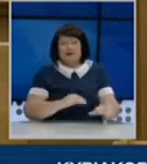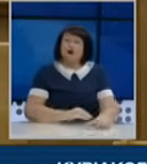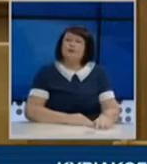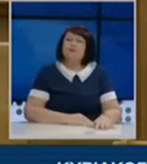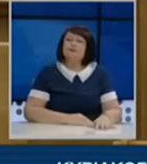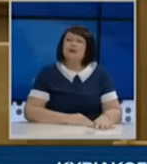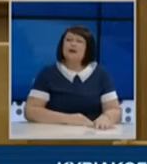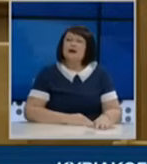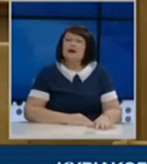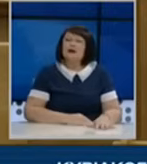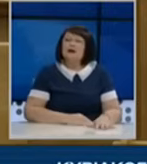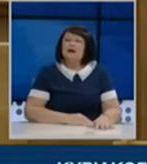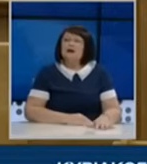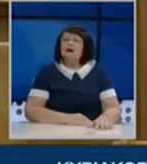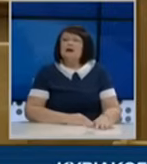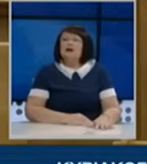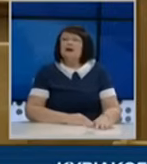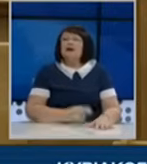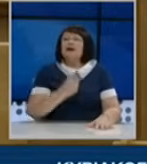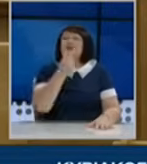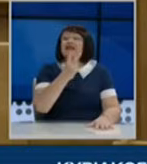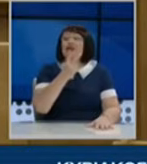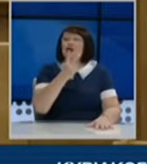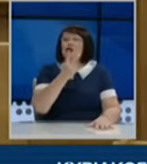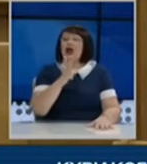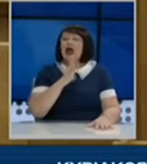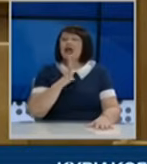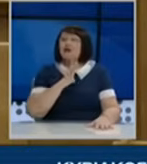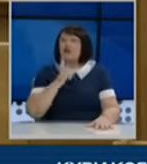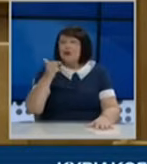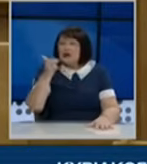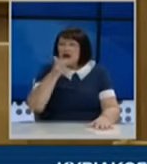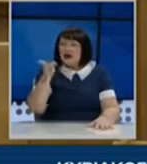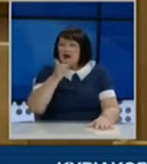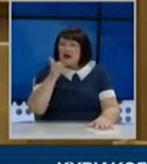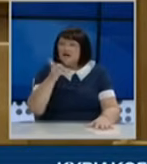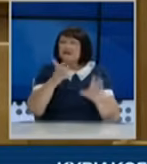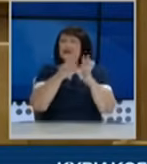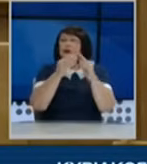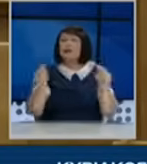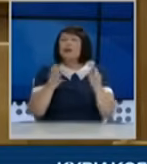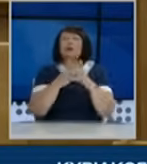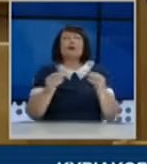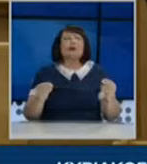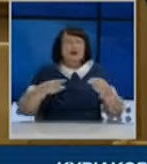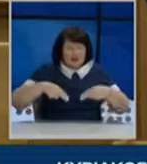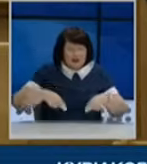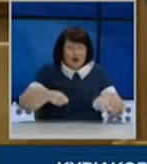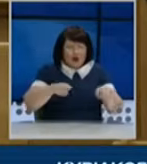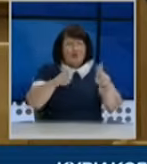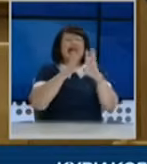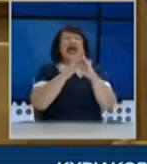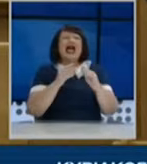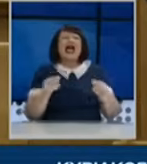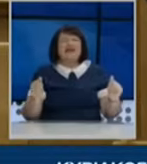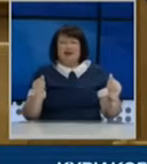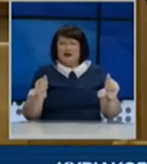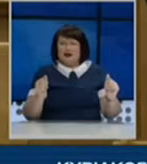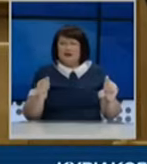ποτέ αυτούς τους δύο ανθρώπους που πριν 2-3 μήνες χάθηκαν στους δρόμους της Αγνατίας Οδού από